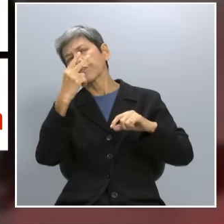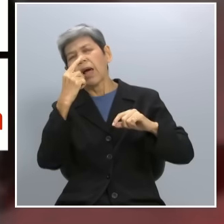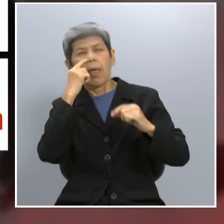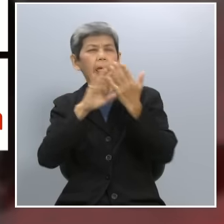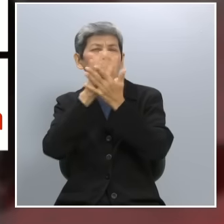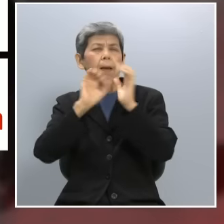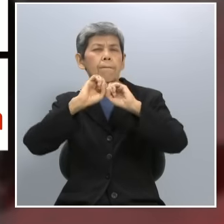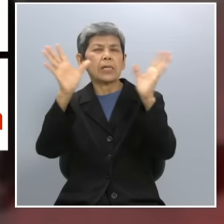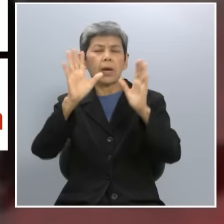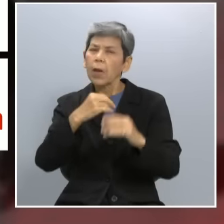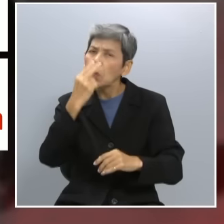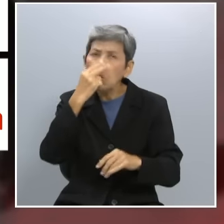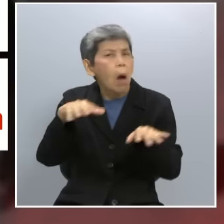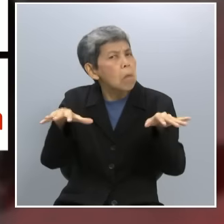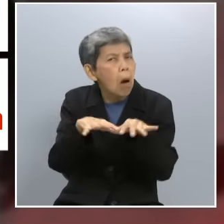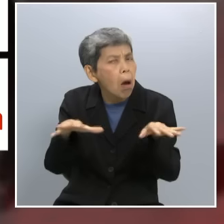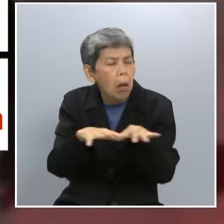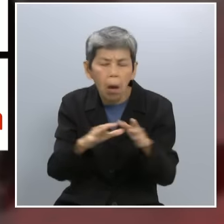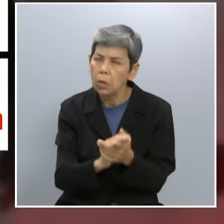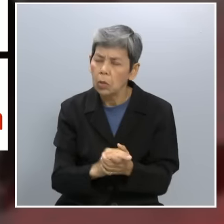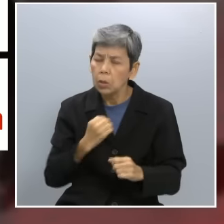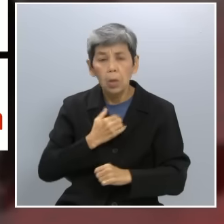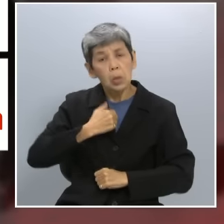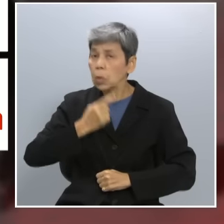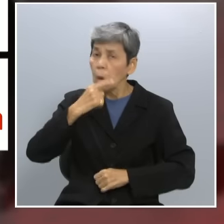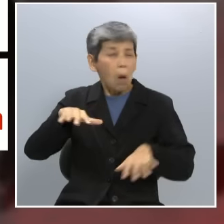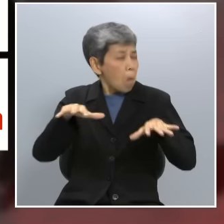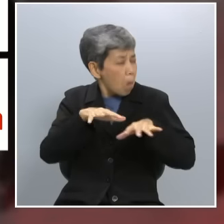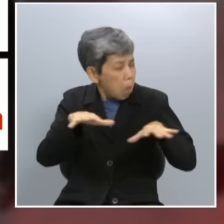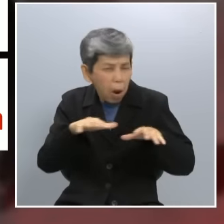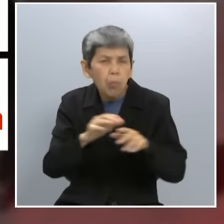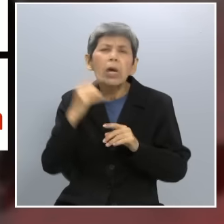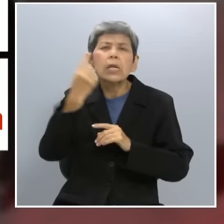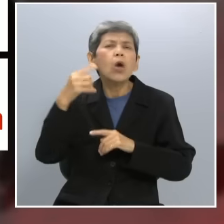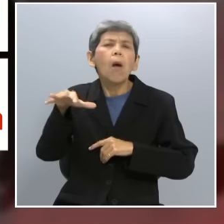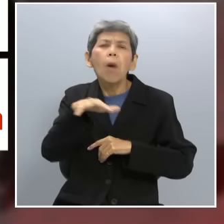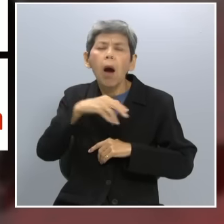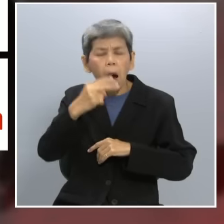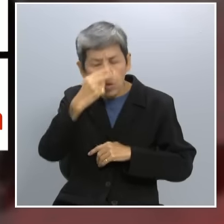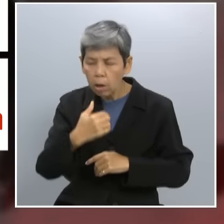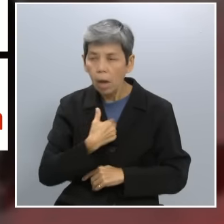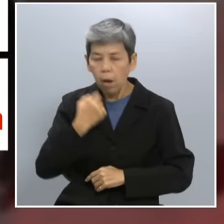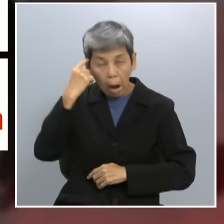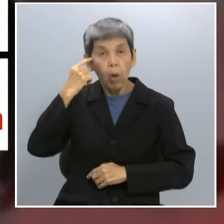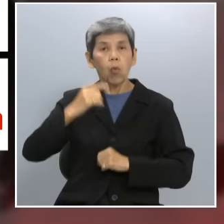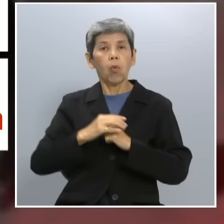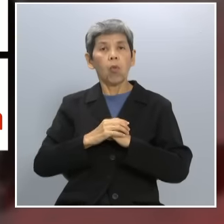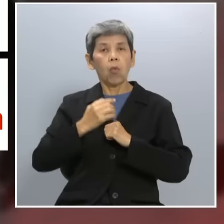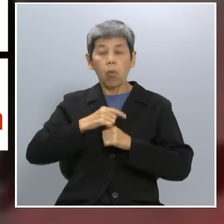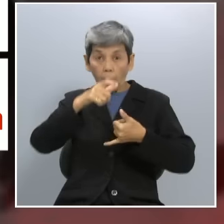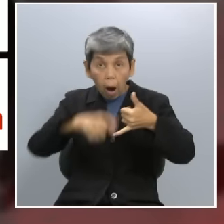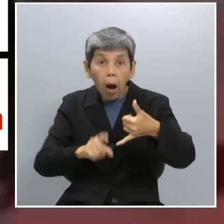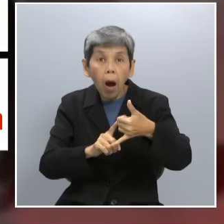เจนซึ่งเขาไม่ได้มีพิรุธอะไรเลยและมีอาการปกติมากๆเลยนะก็เหมือนนักท่องเที่ยวทั่วไปแหละตนน่ะมารู้ภายหลังนะว่าคน